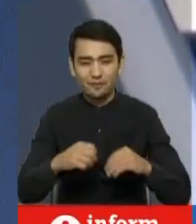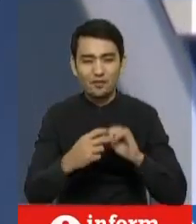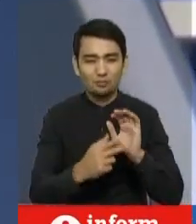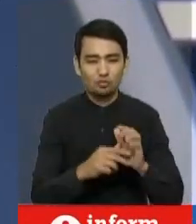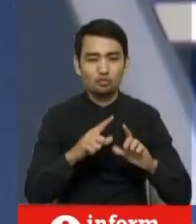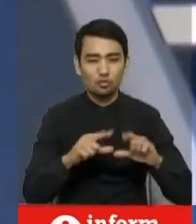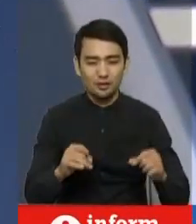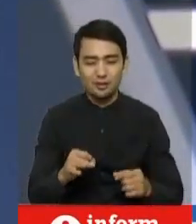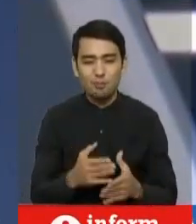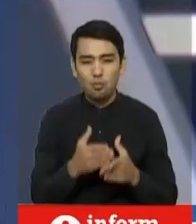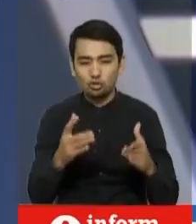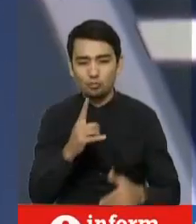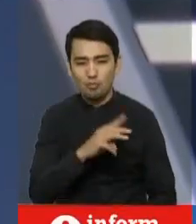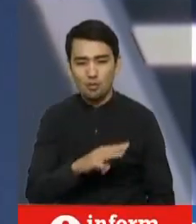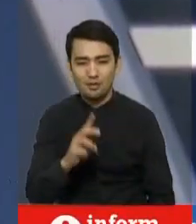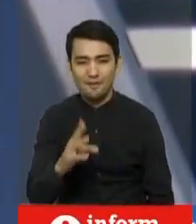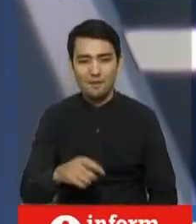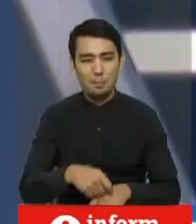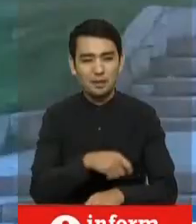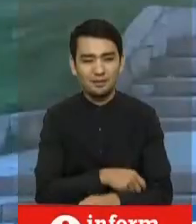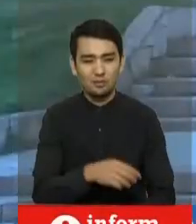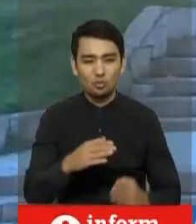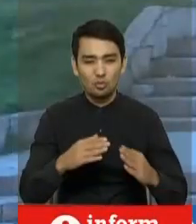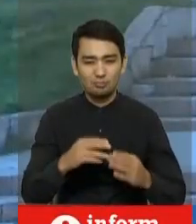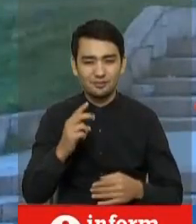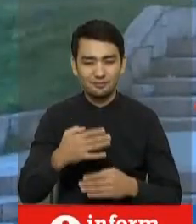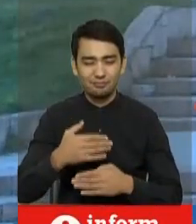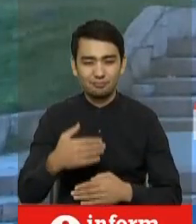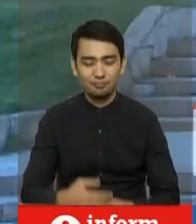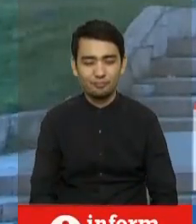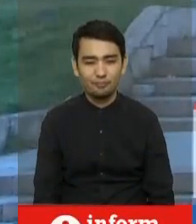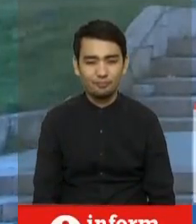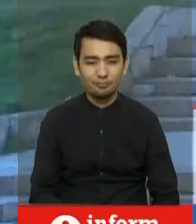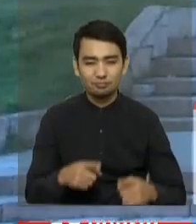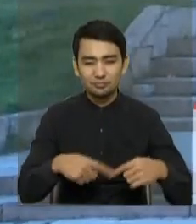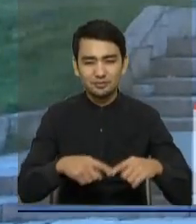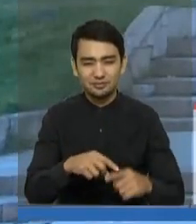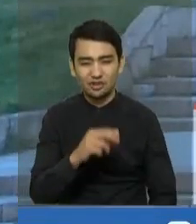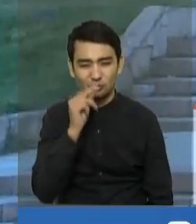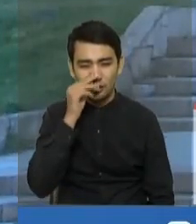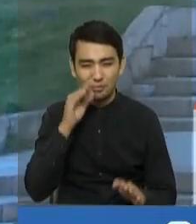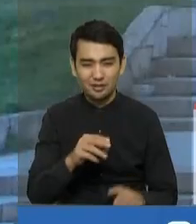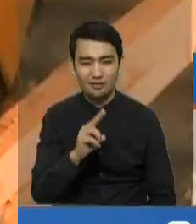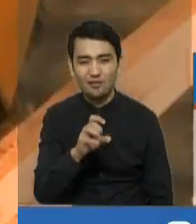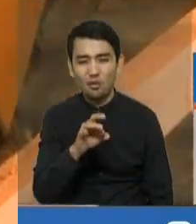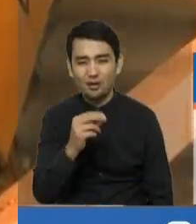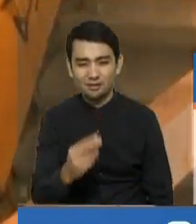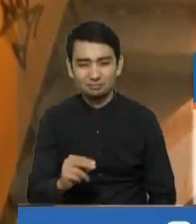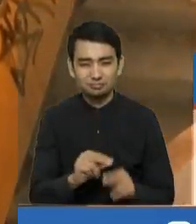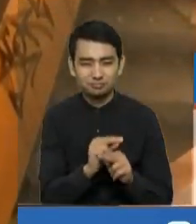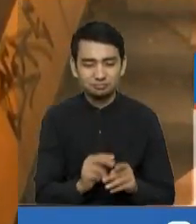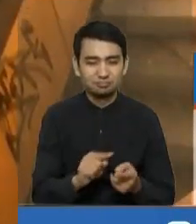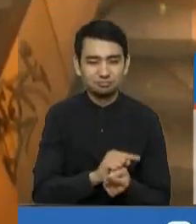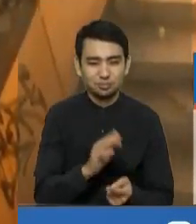и больше миллиона квадратных метров жилья дворец фосфорних в Шимкент начнут восстанавливать реновации